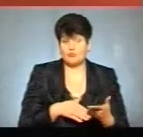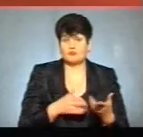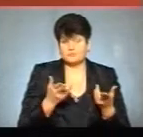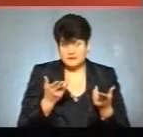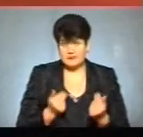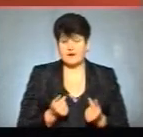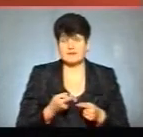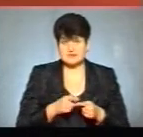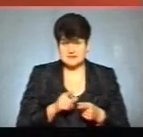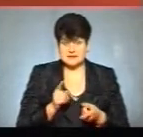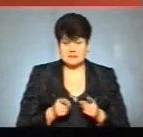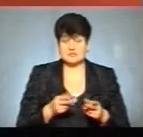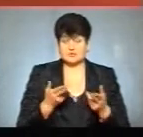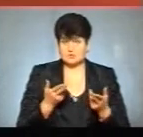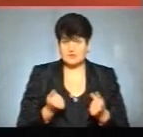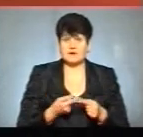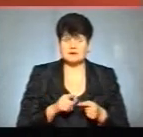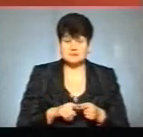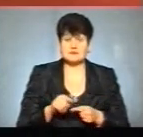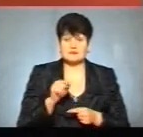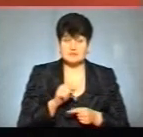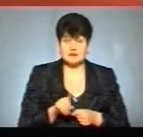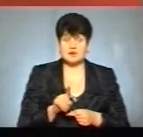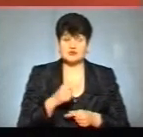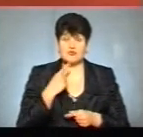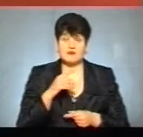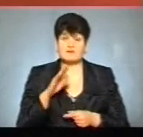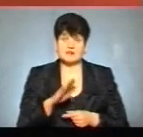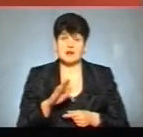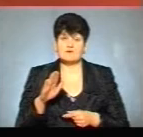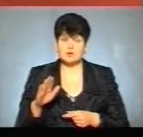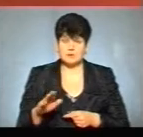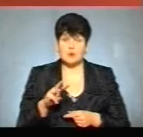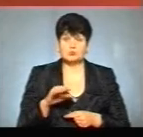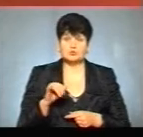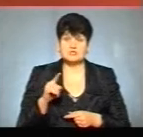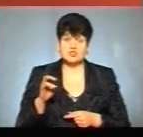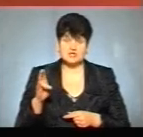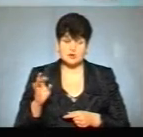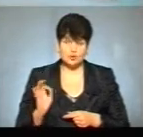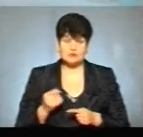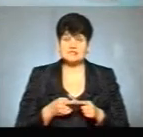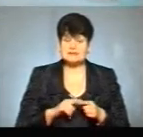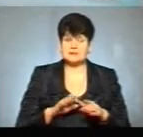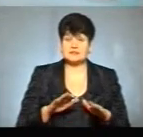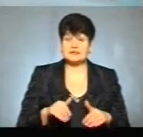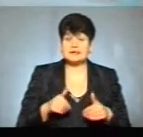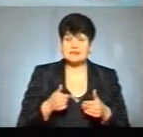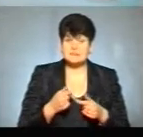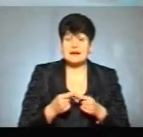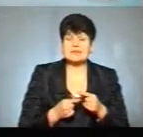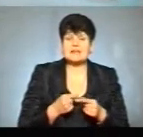так. Це те, що, я думаю, казав Віталій Володимирович Музиченко, це те, що ми даємо, вже як наслідок реагуємо